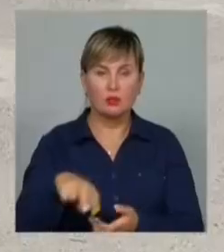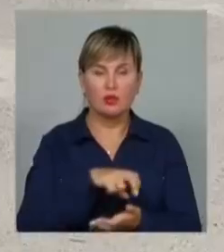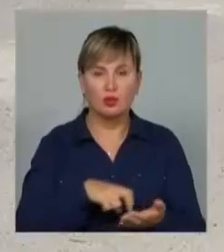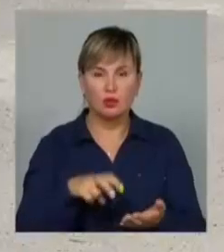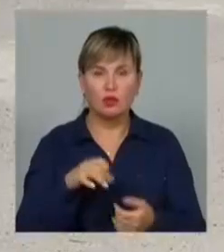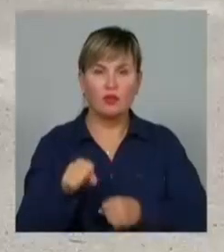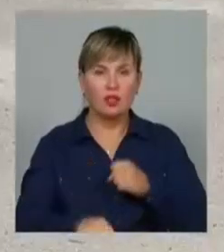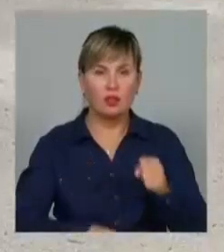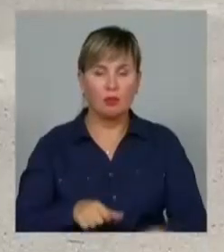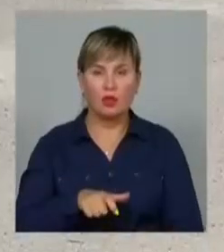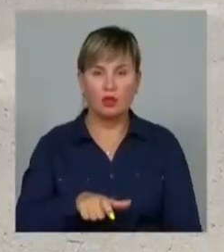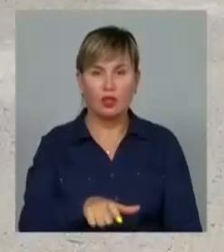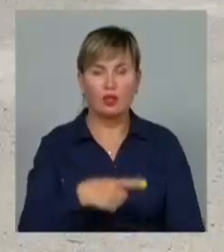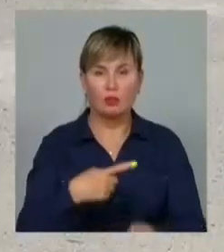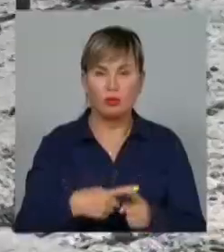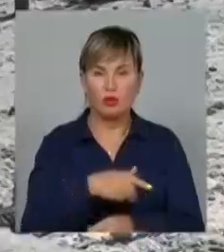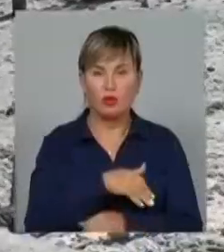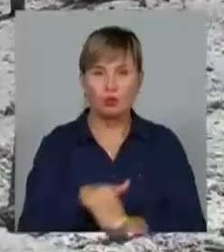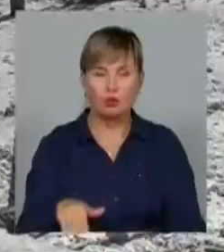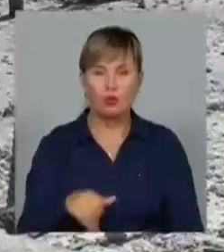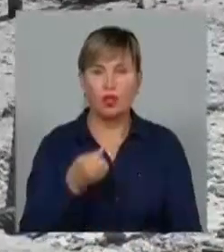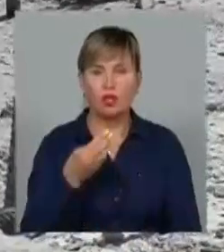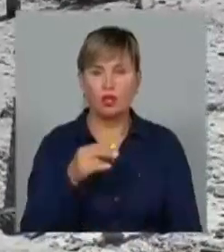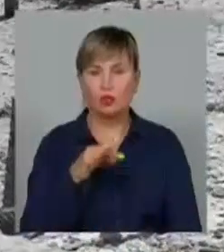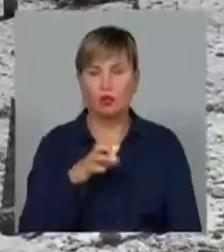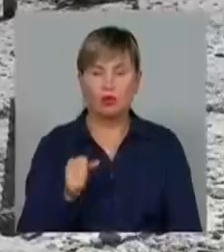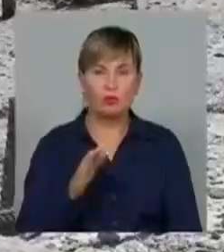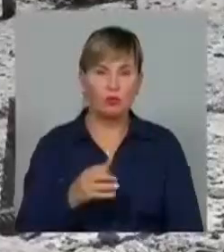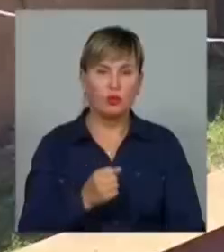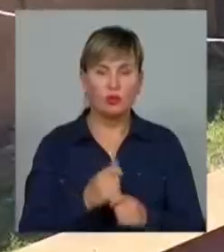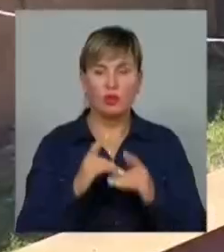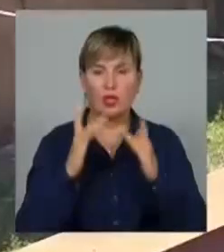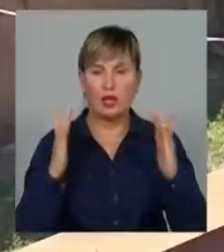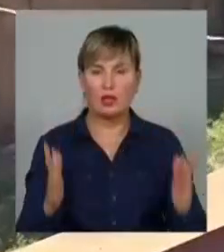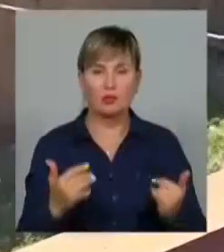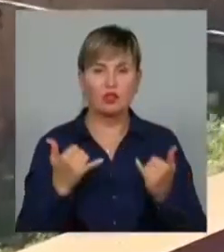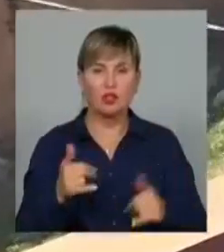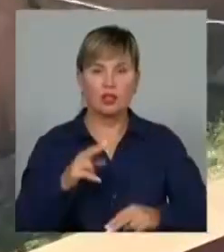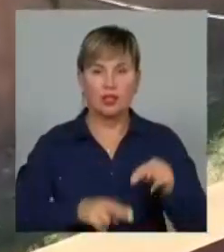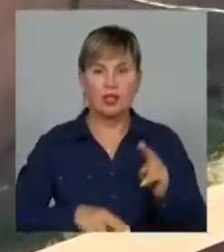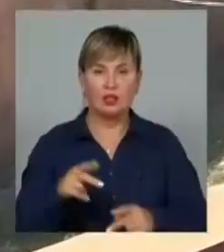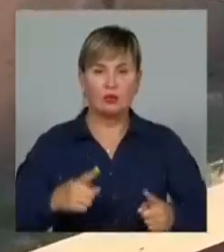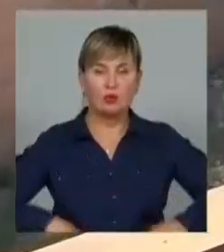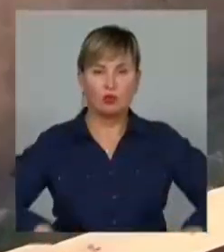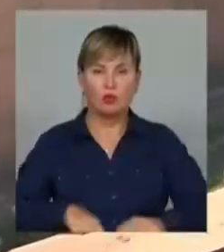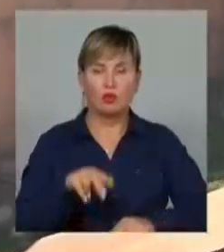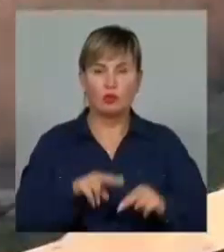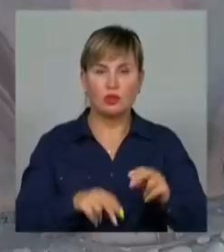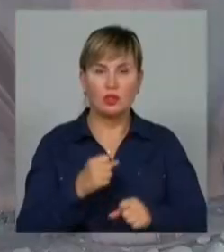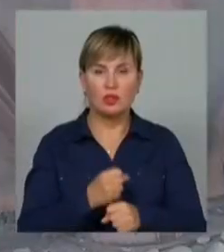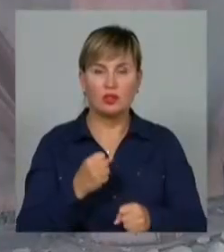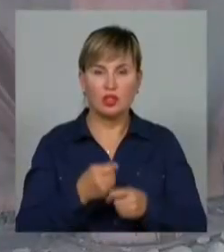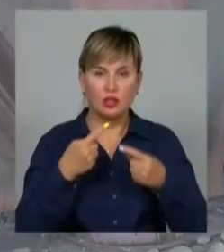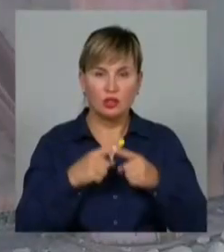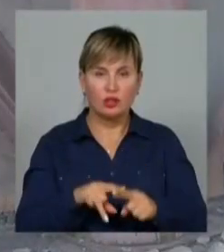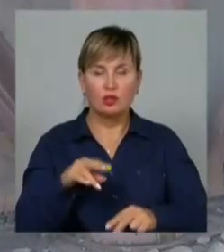и велосипедные дорожки, а на пересечении улиц Ашимова будет транспортная развязка. Сейчас на строительном участке переустраивают инженерные